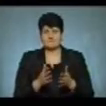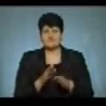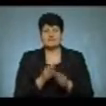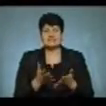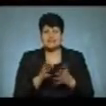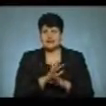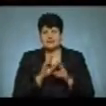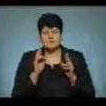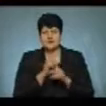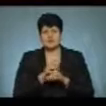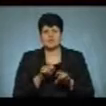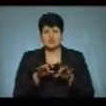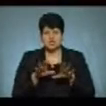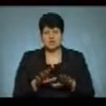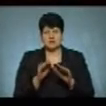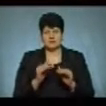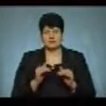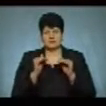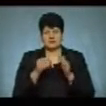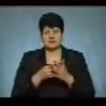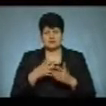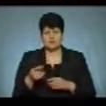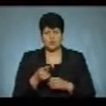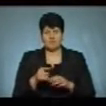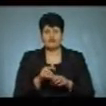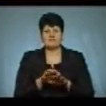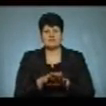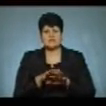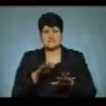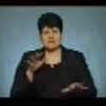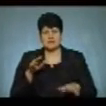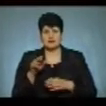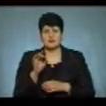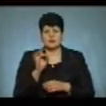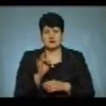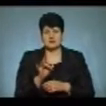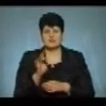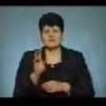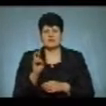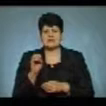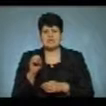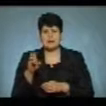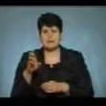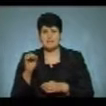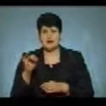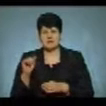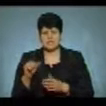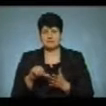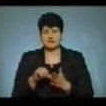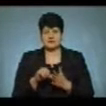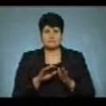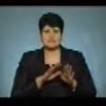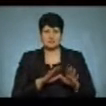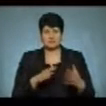про підвищення тарифів на проїзд у Тернополі. У залі судових засідань позивач Ростислав Небельський. Представник відповідача –